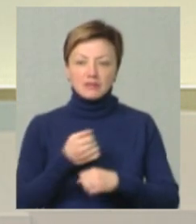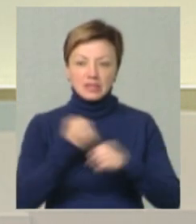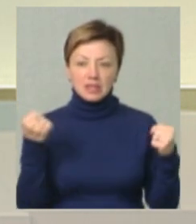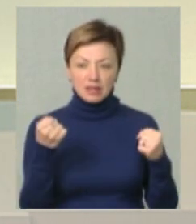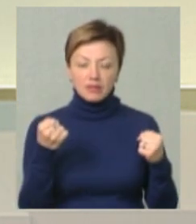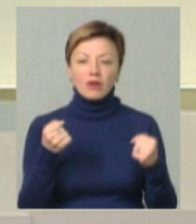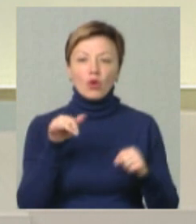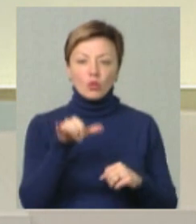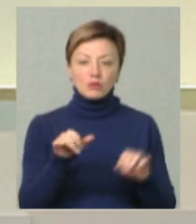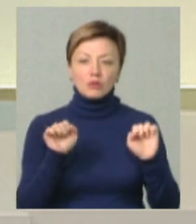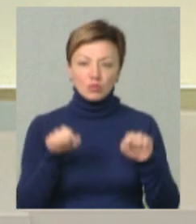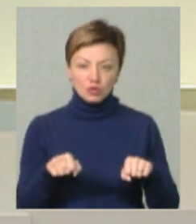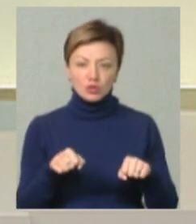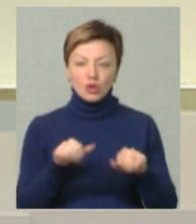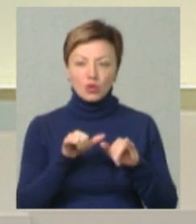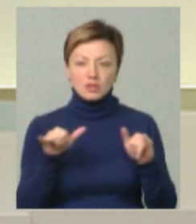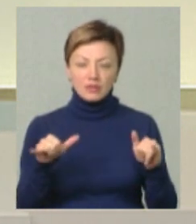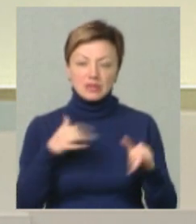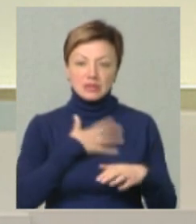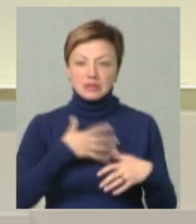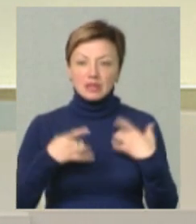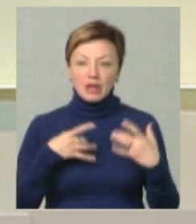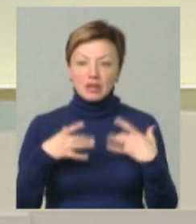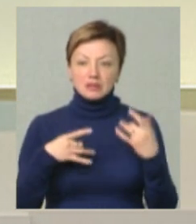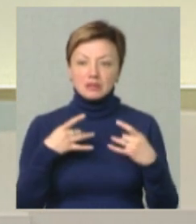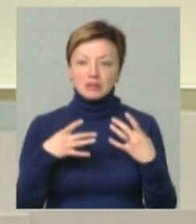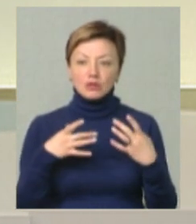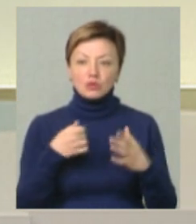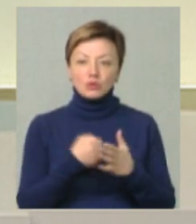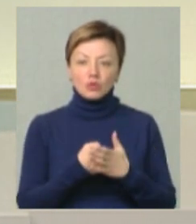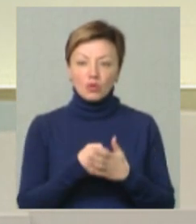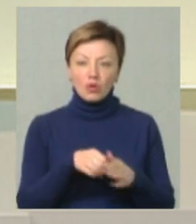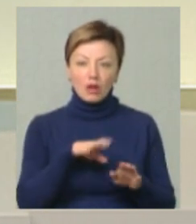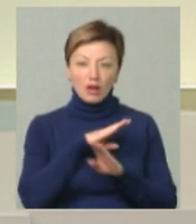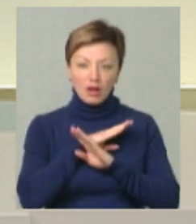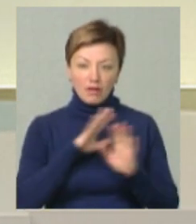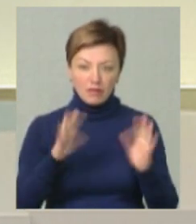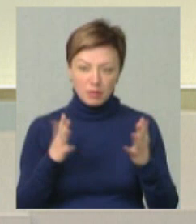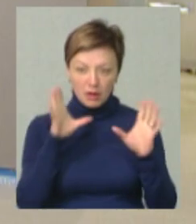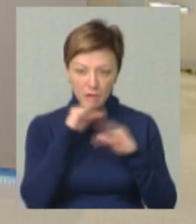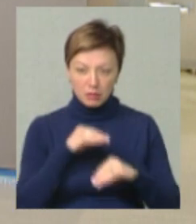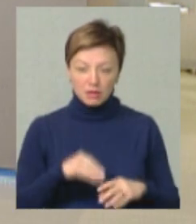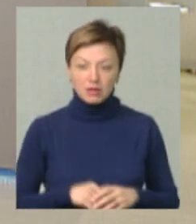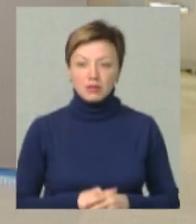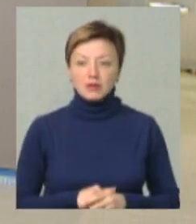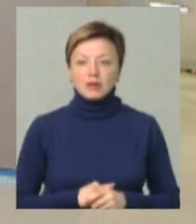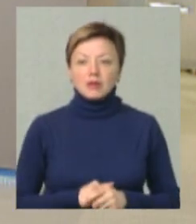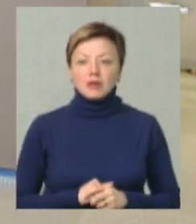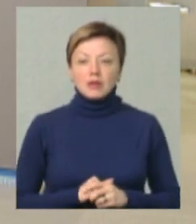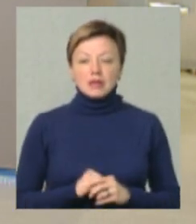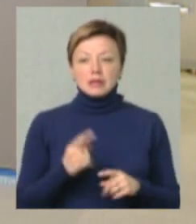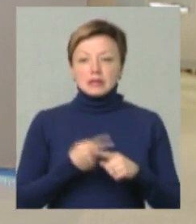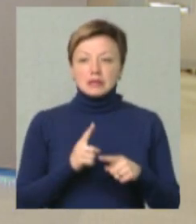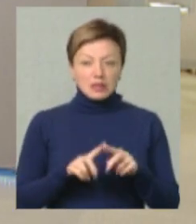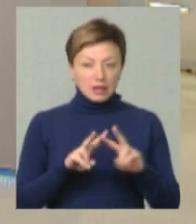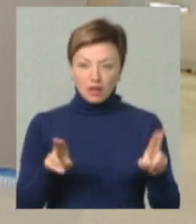взриви, то в них може розвиватися такий стрес, що привести аж до літального випадку. Набувають. Ну, це